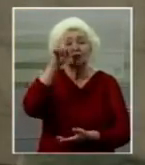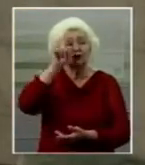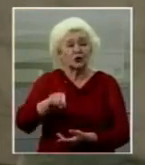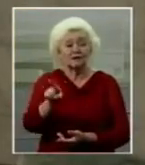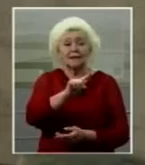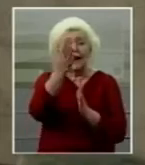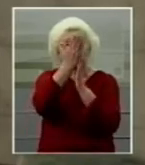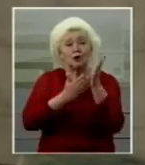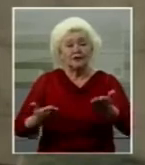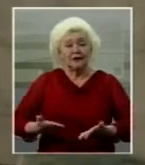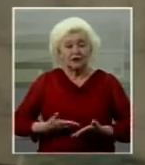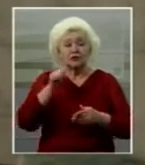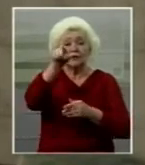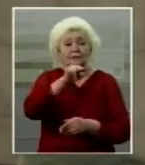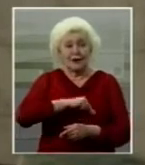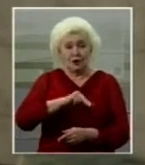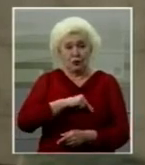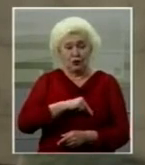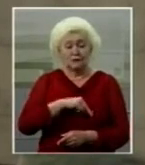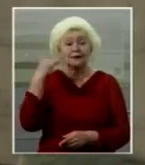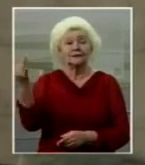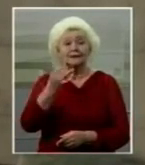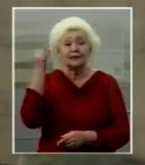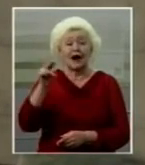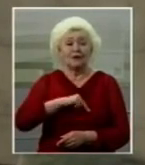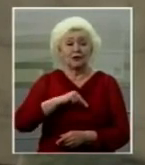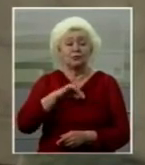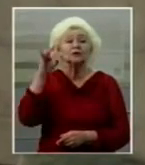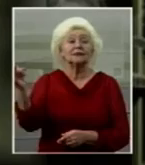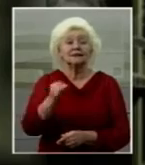що половина життя – це робота, а цікава робота. Це